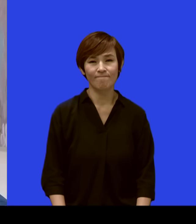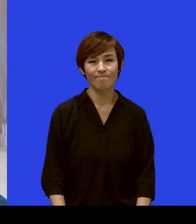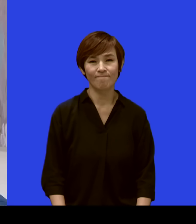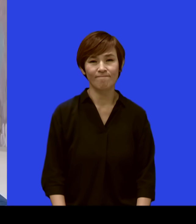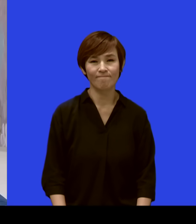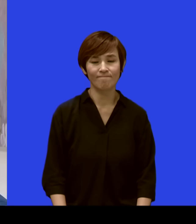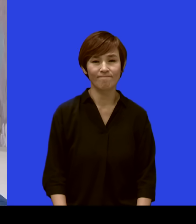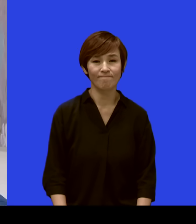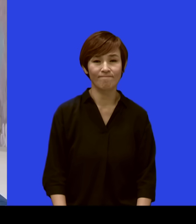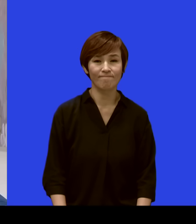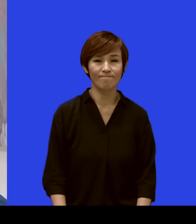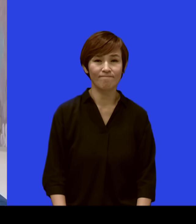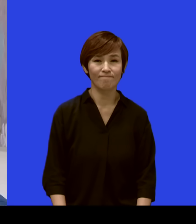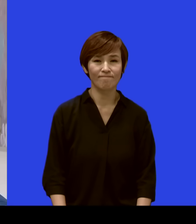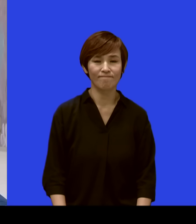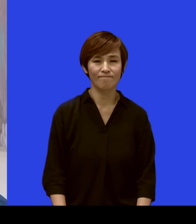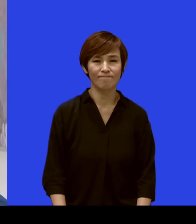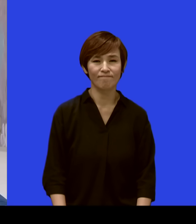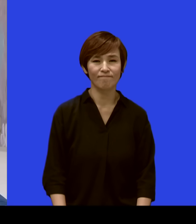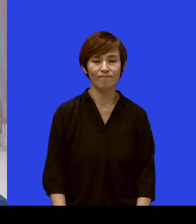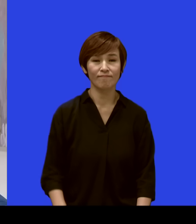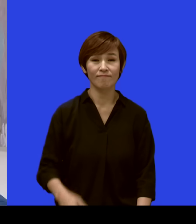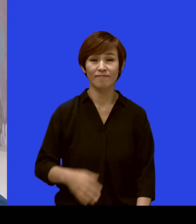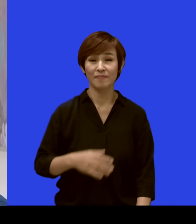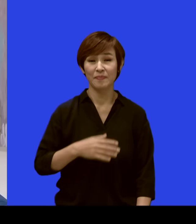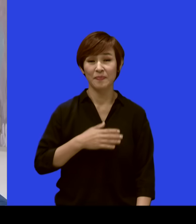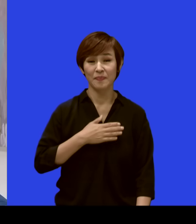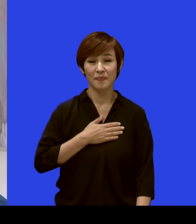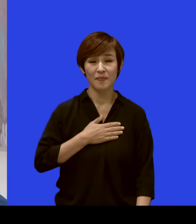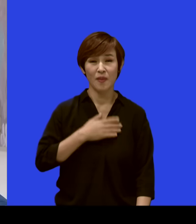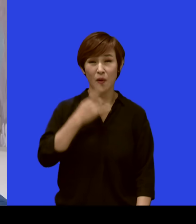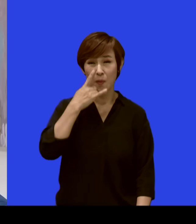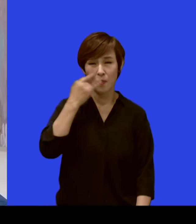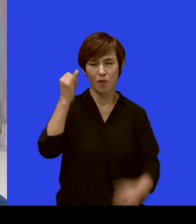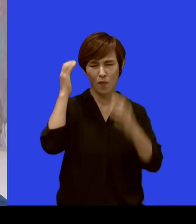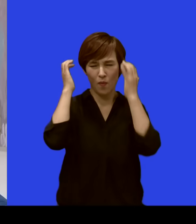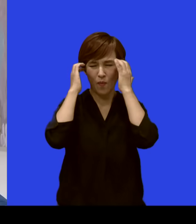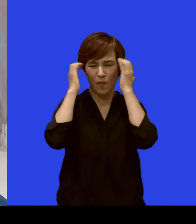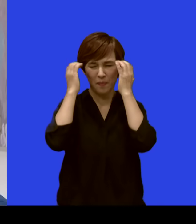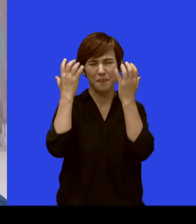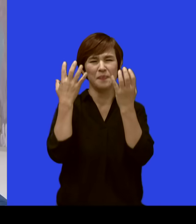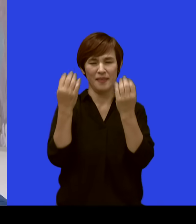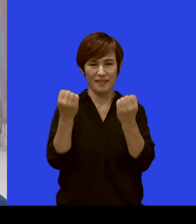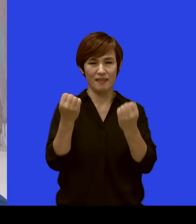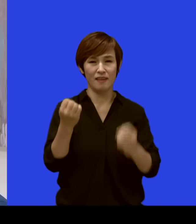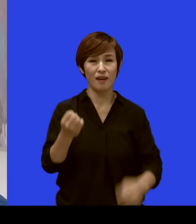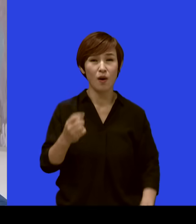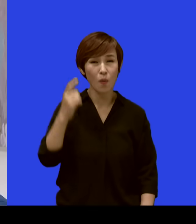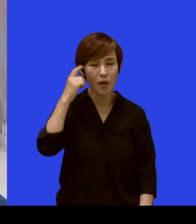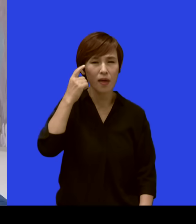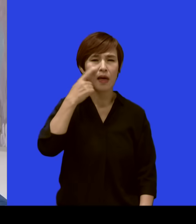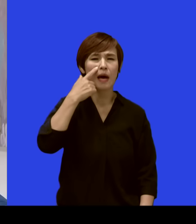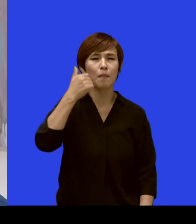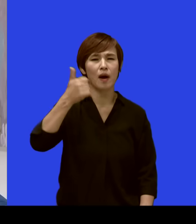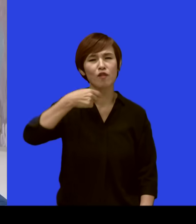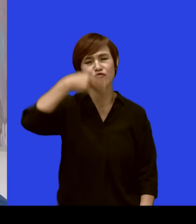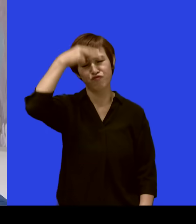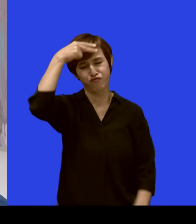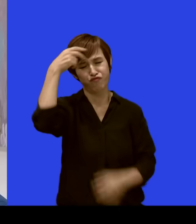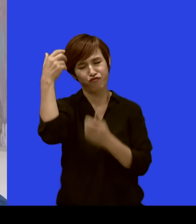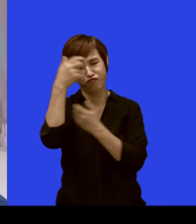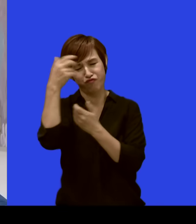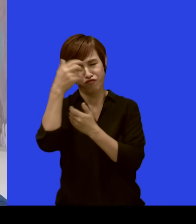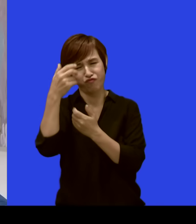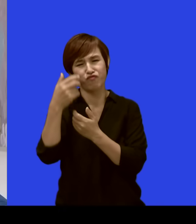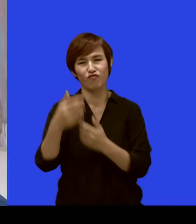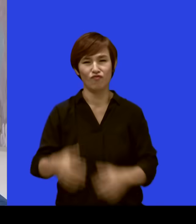사실은 그 계기가 좀 있었어요. 그러니까 저희 말씀드린 저 어머니가 고생을 많이 하셨거든요. 아버지가 이제 술을 많이 드시고